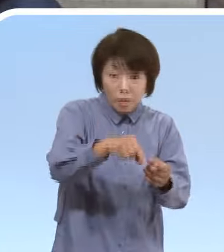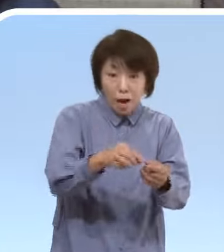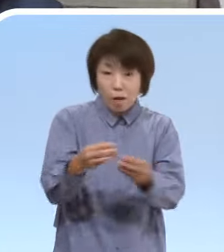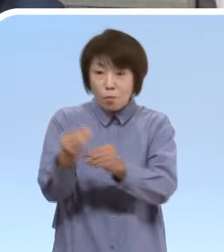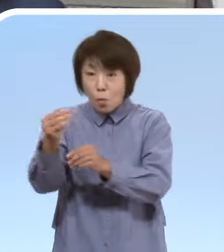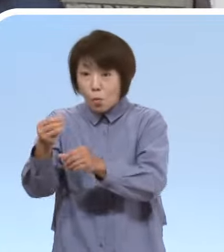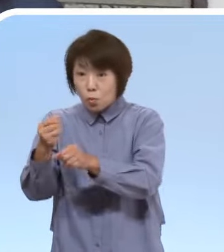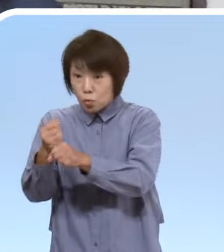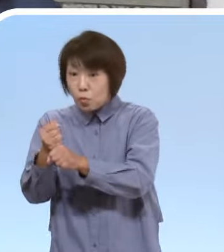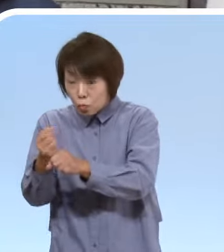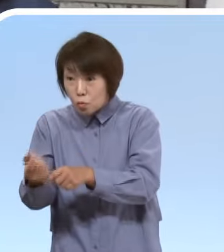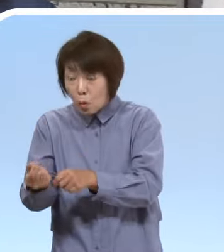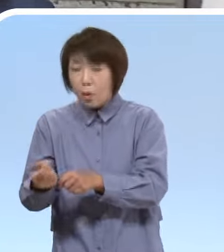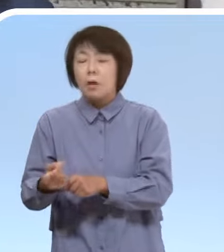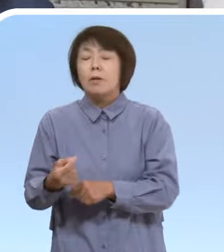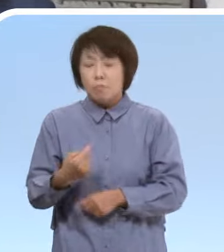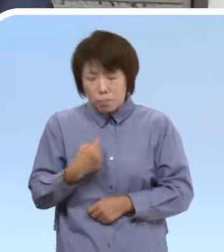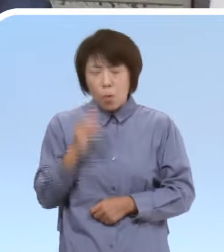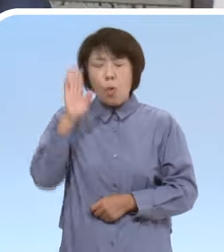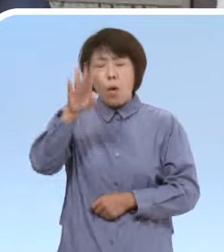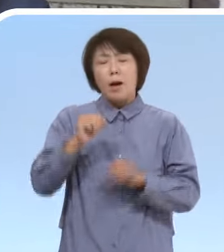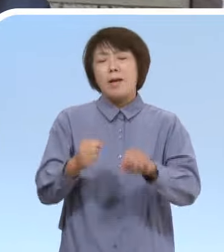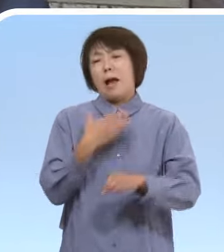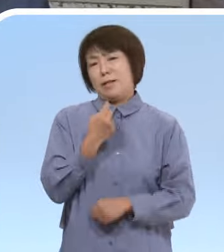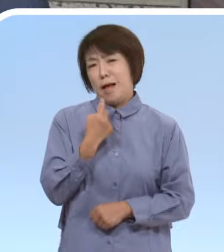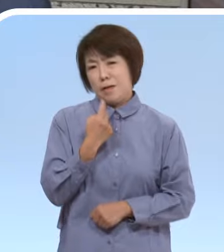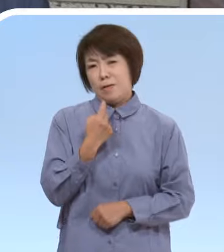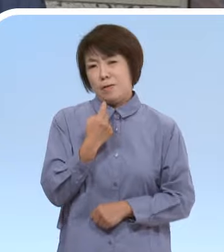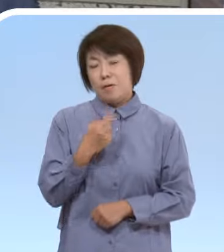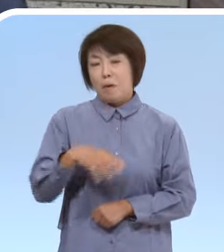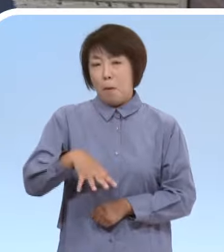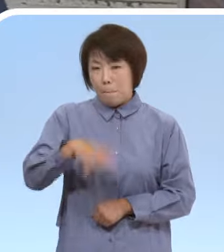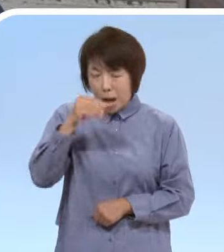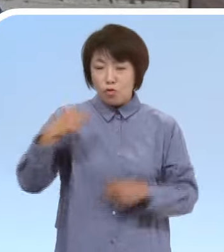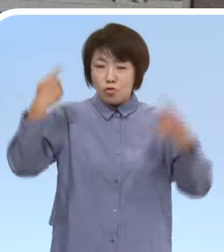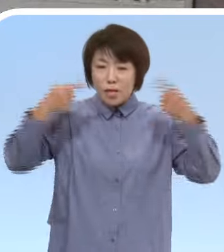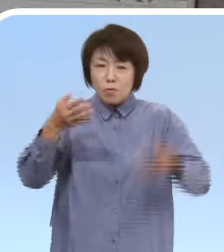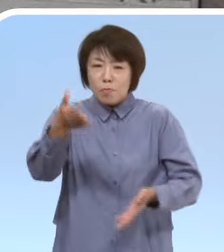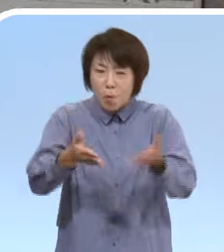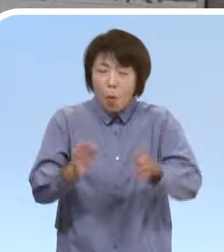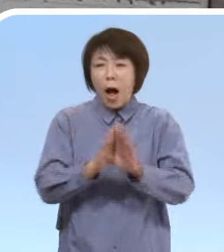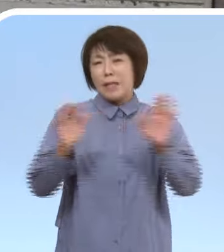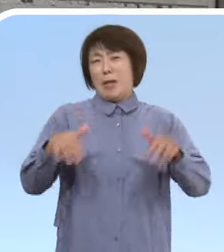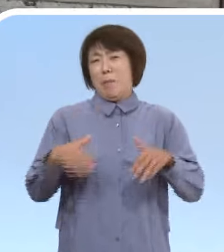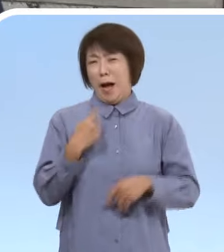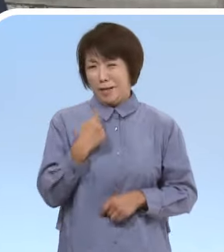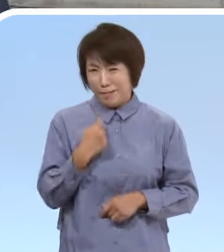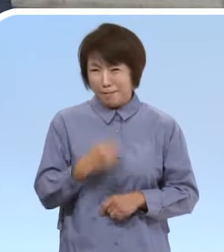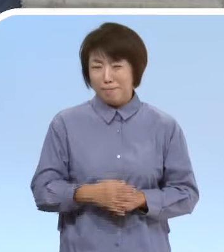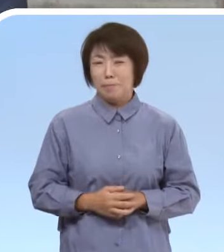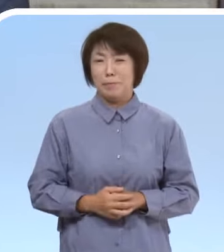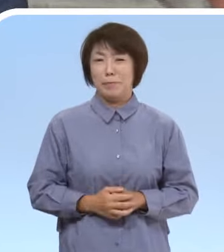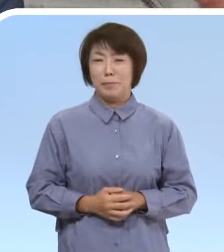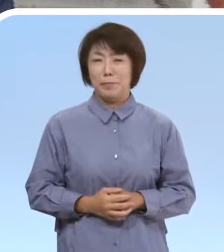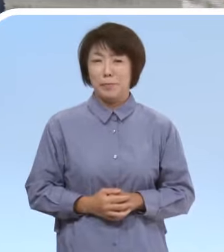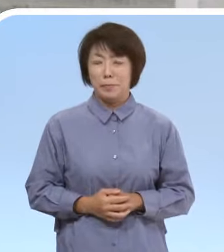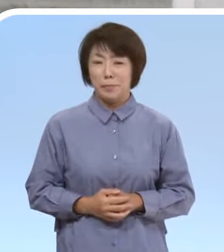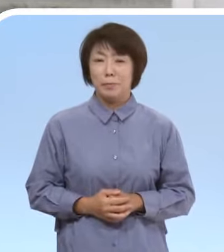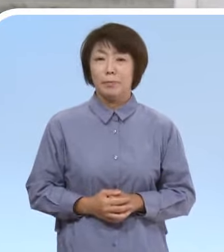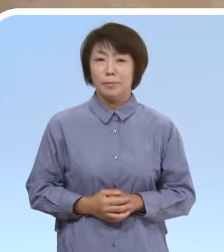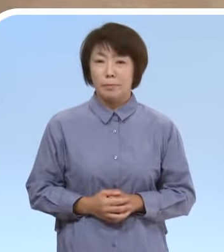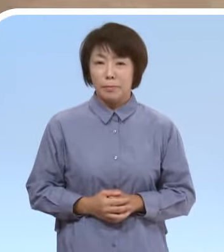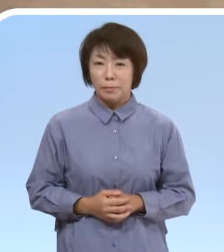ってそれ使ってらっしゃるんですか？ これからやりたいからまずは買うことからスタートしたところ。 すご